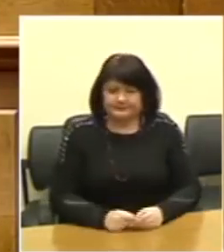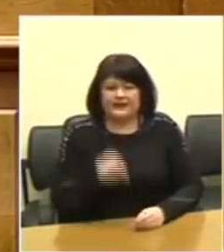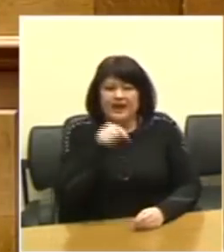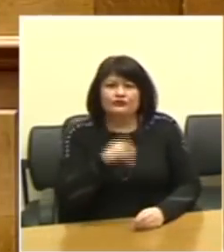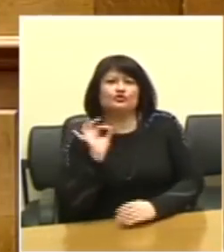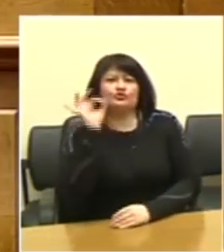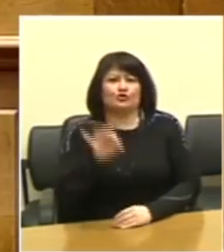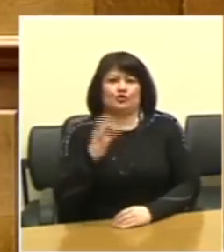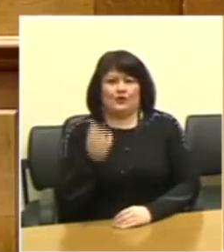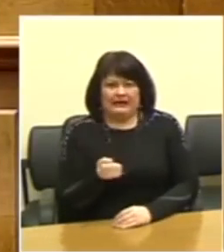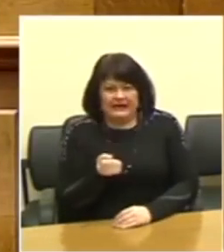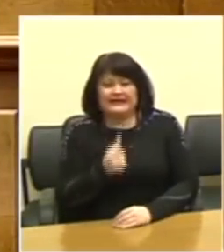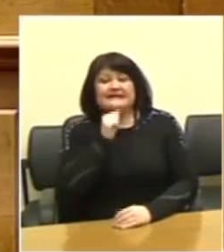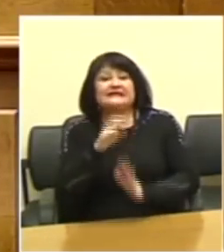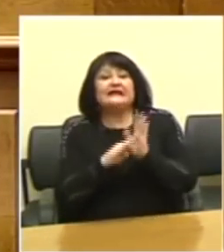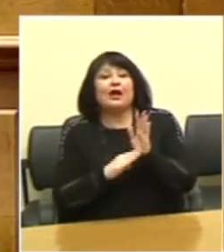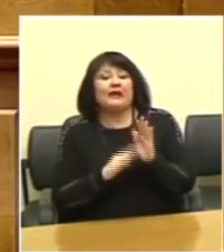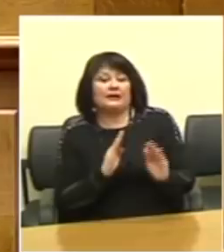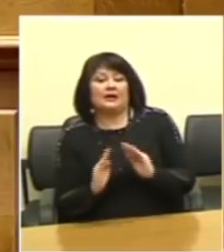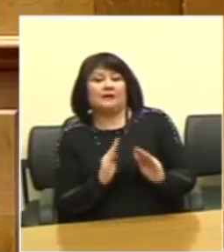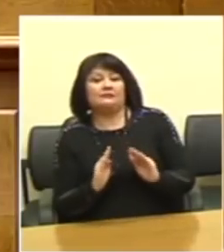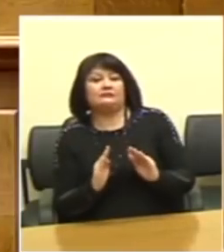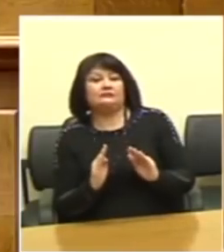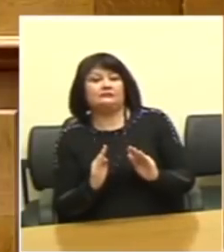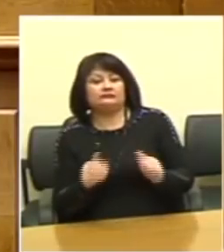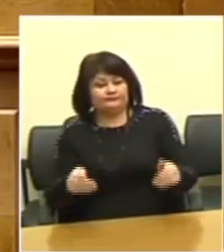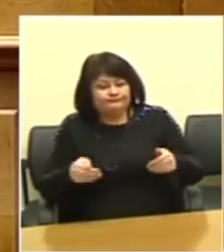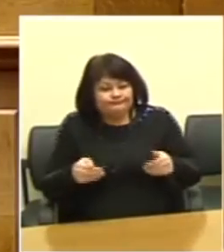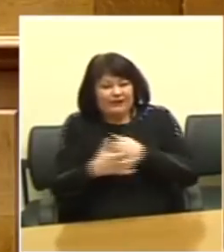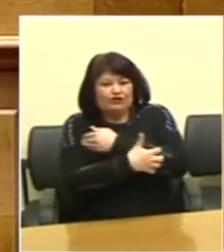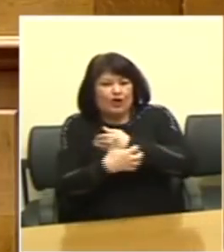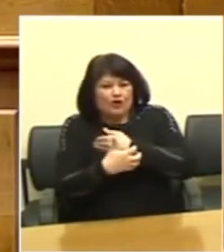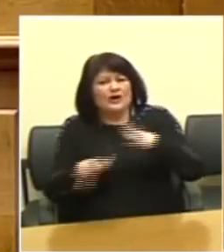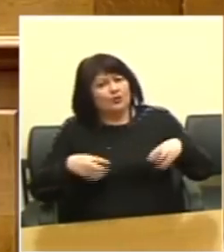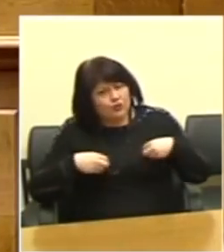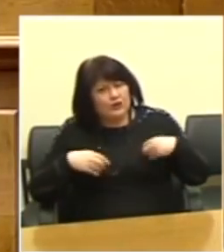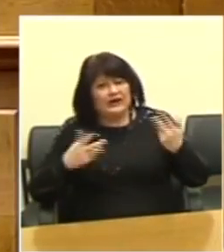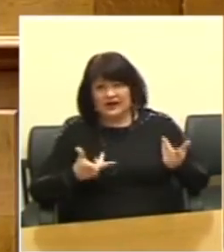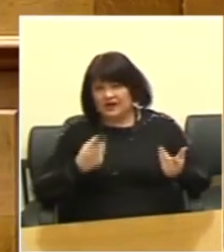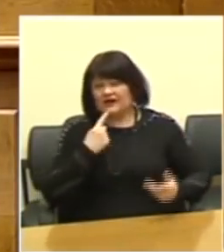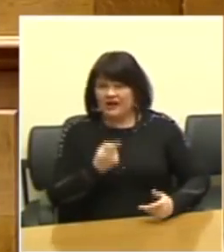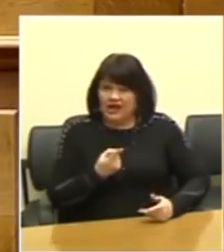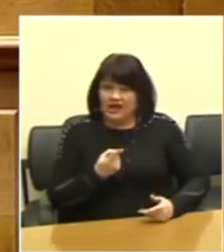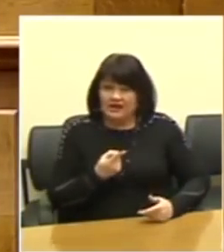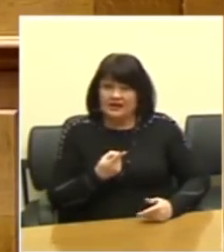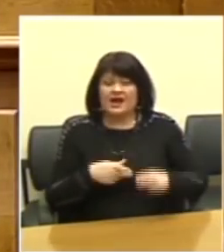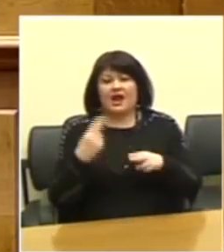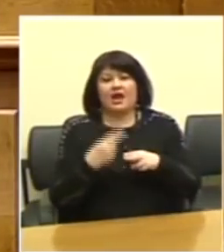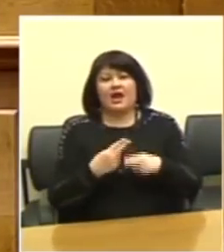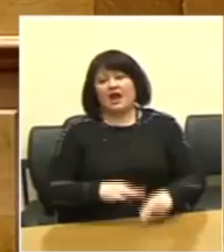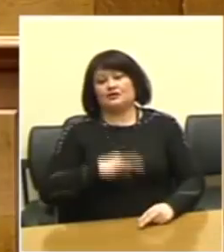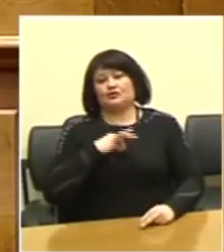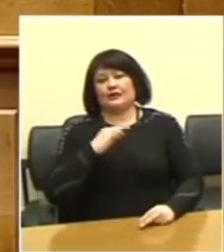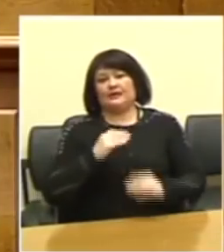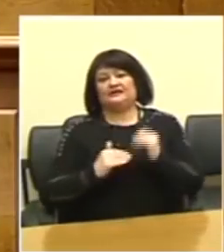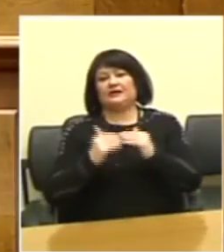αποσκοπεί και η συνταγματική κατοχύρωση του συμβιβασμού με τη φτώχεια, είτε αυτή λέγεται αξιοπρεπές